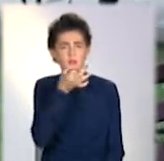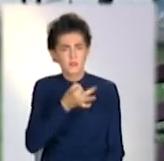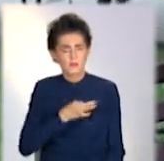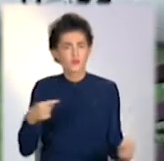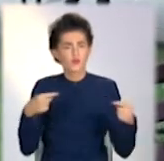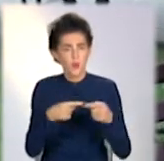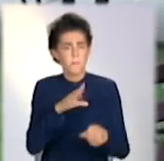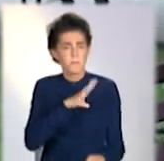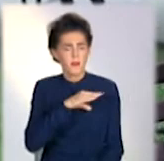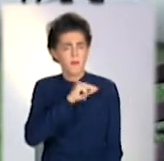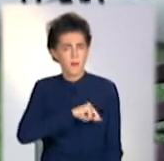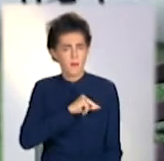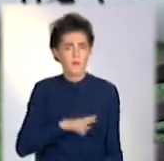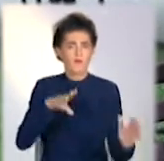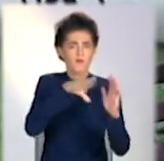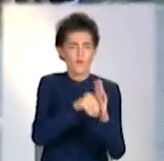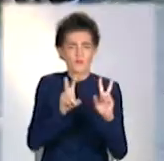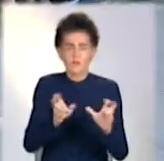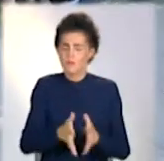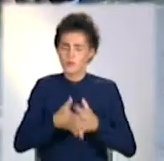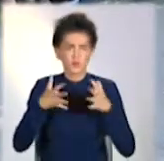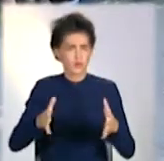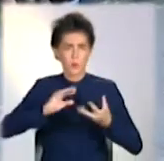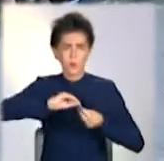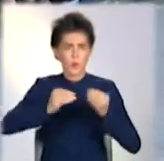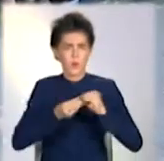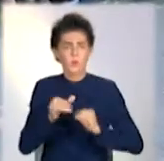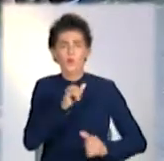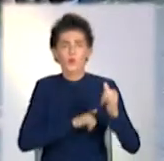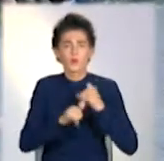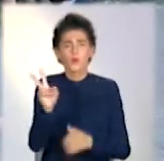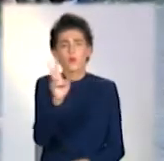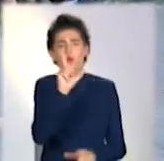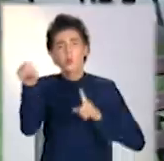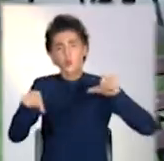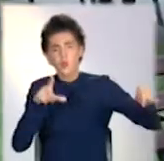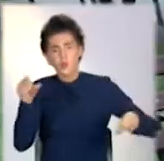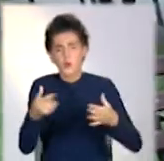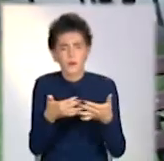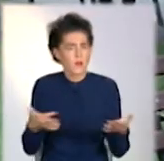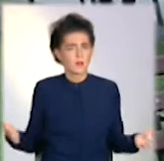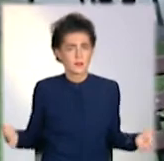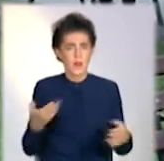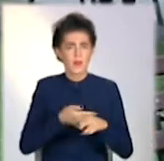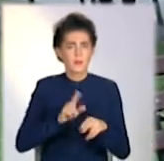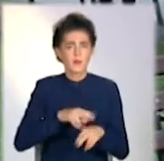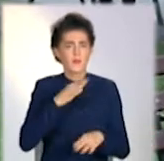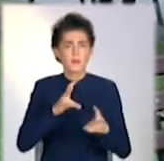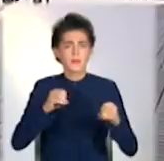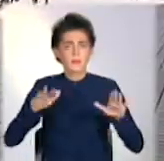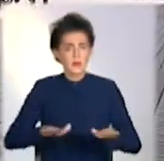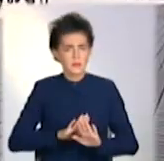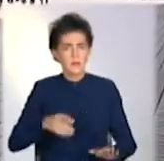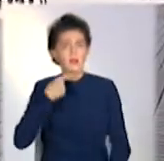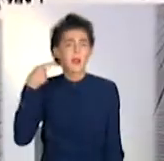організації. І це дуже проблематично, то багато кого, може, і немає, десь вже десь поїхали. Тим більше, що це не на місці, що їхати так